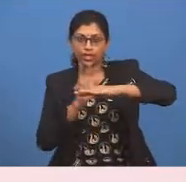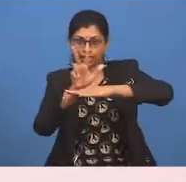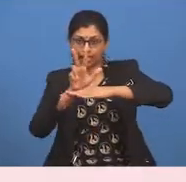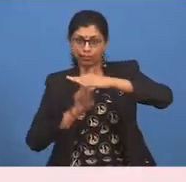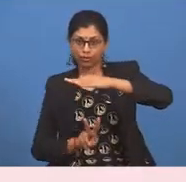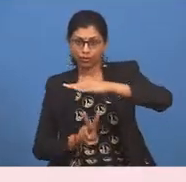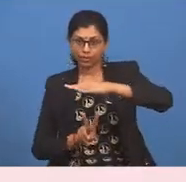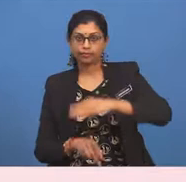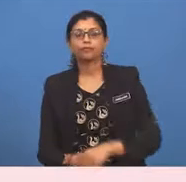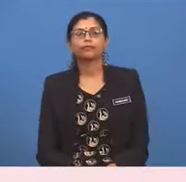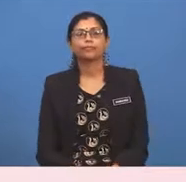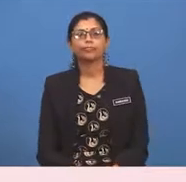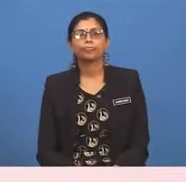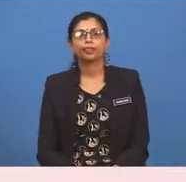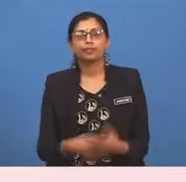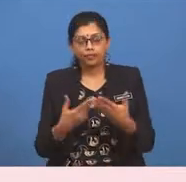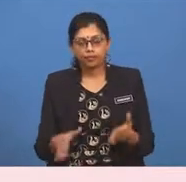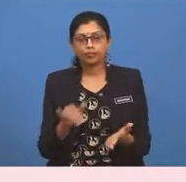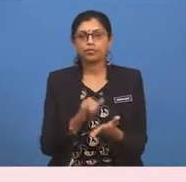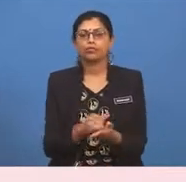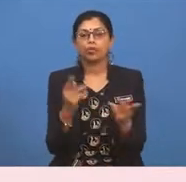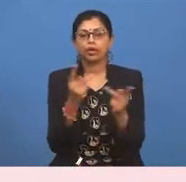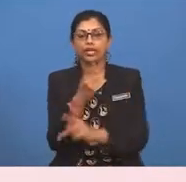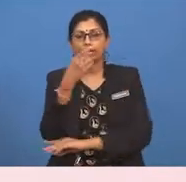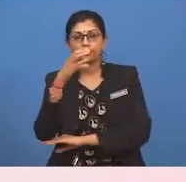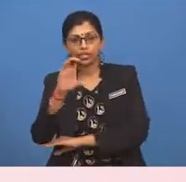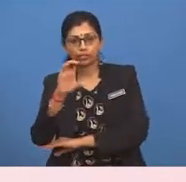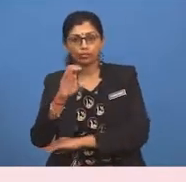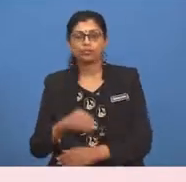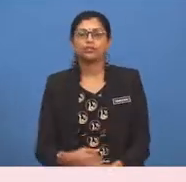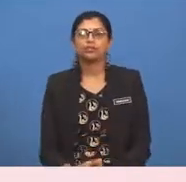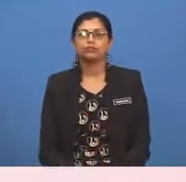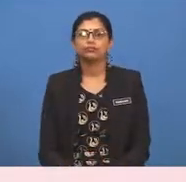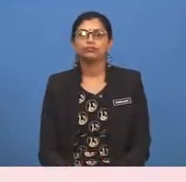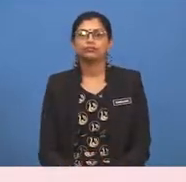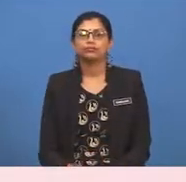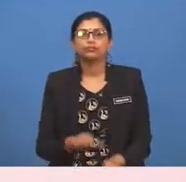3/2 darabkan dengan 100%.